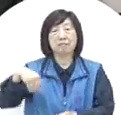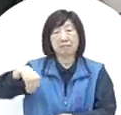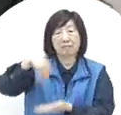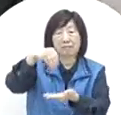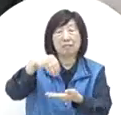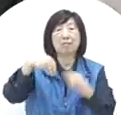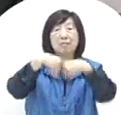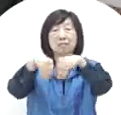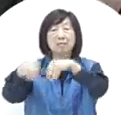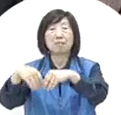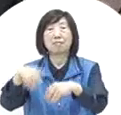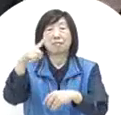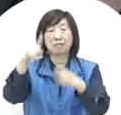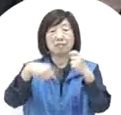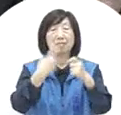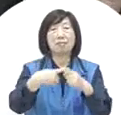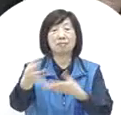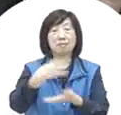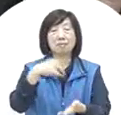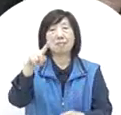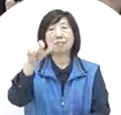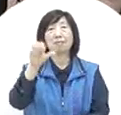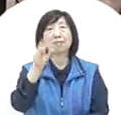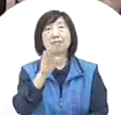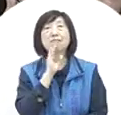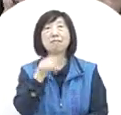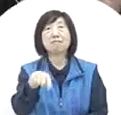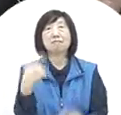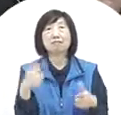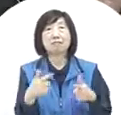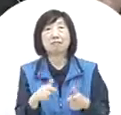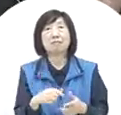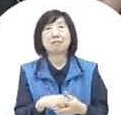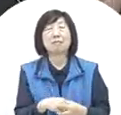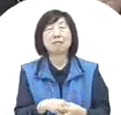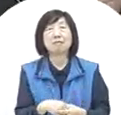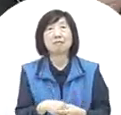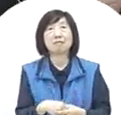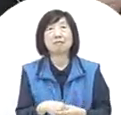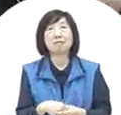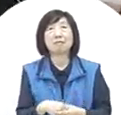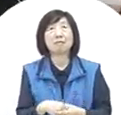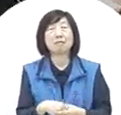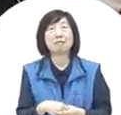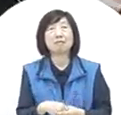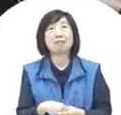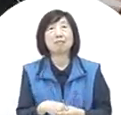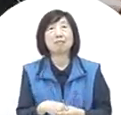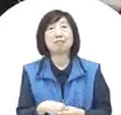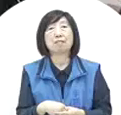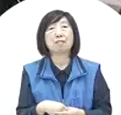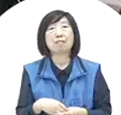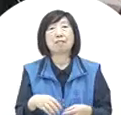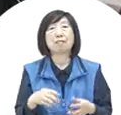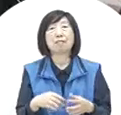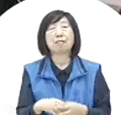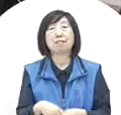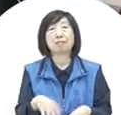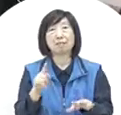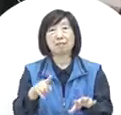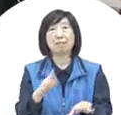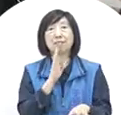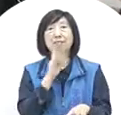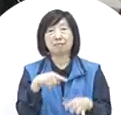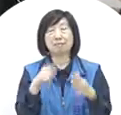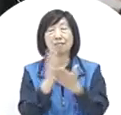卖150,000。比市长您一 个 月的薪水还少。 那个 我想我们在书面资料会正式说明说怎么样去处理